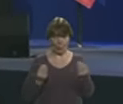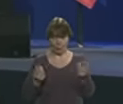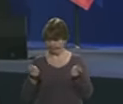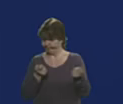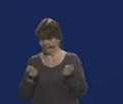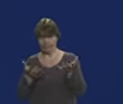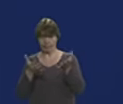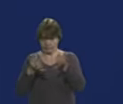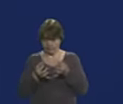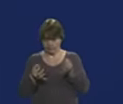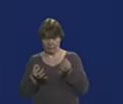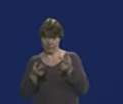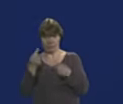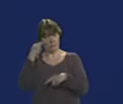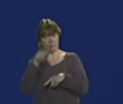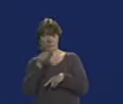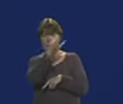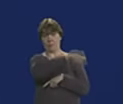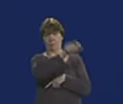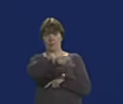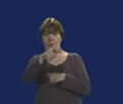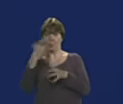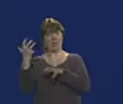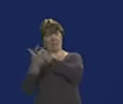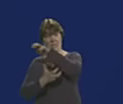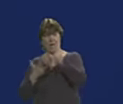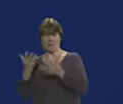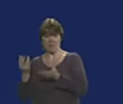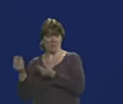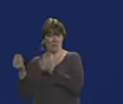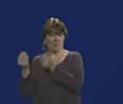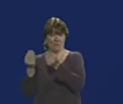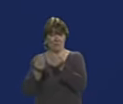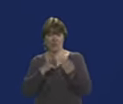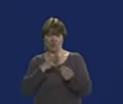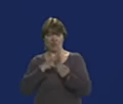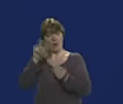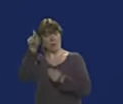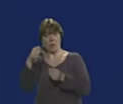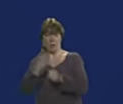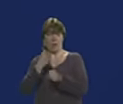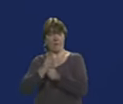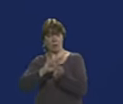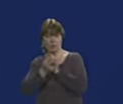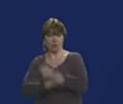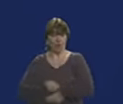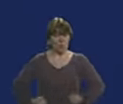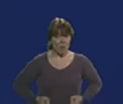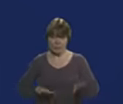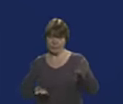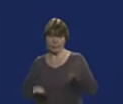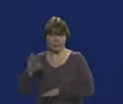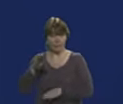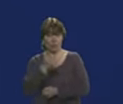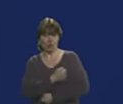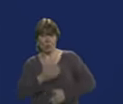le consacrer à ceux de nos compatriotes qui, quand la crise souffre, voient leur emploi disparaître ou voient, à la cause du chômage partiel,